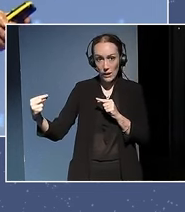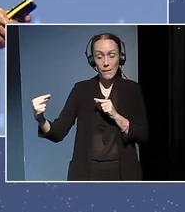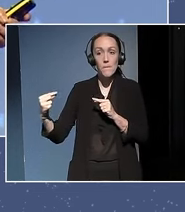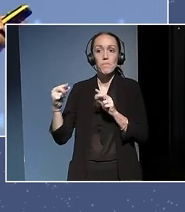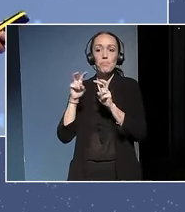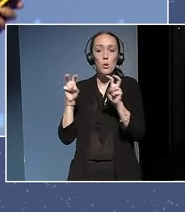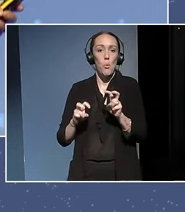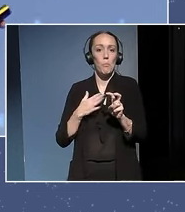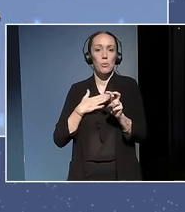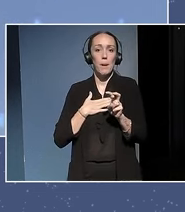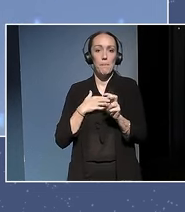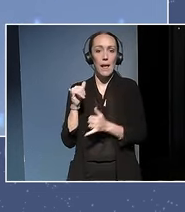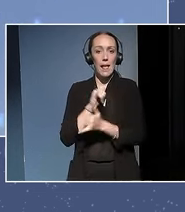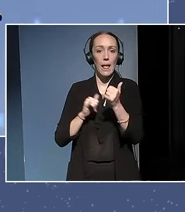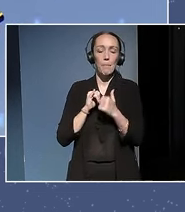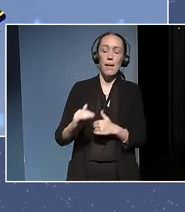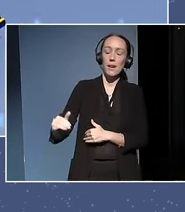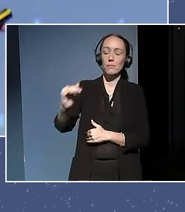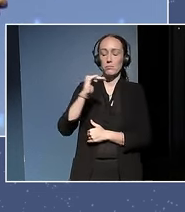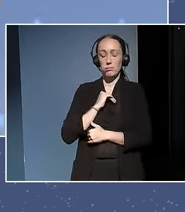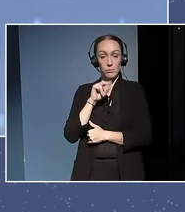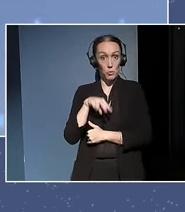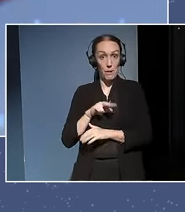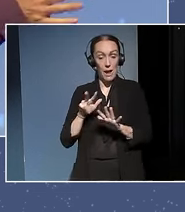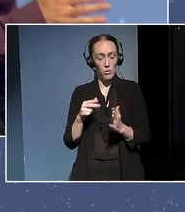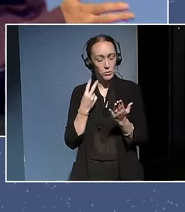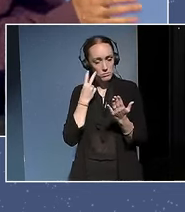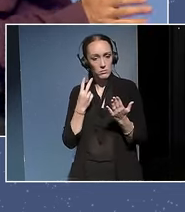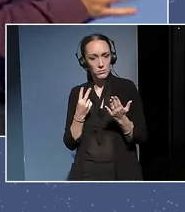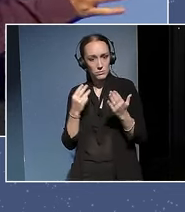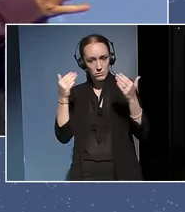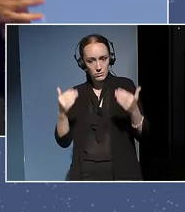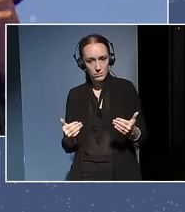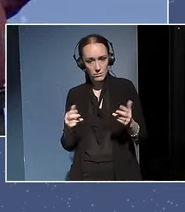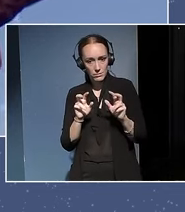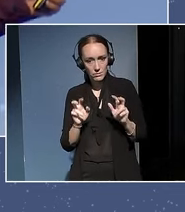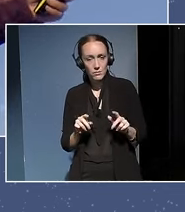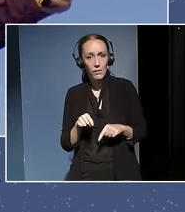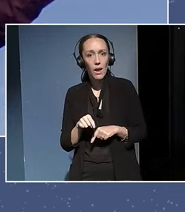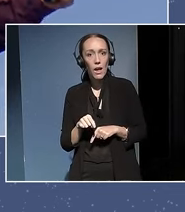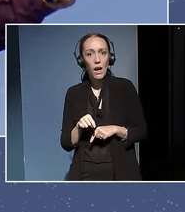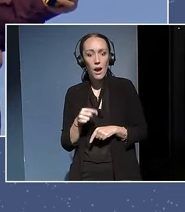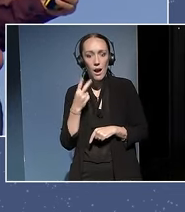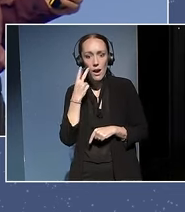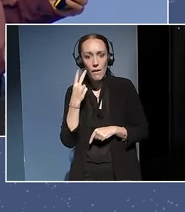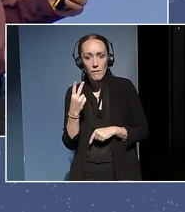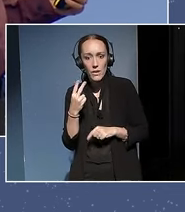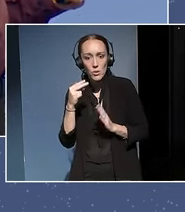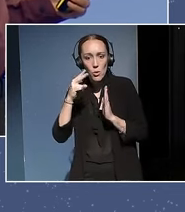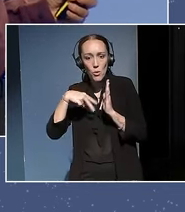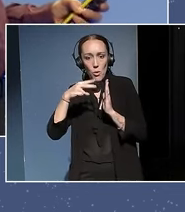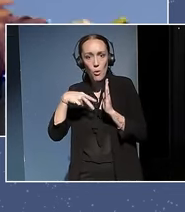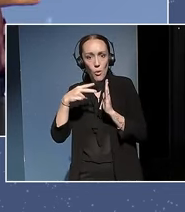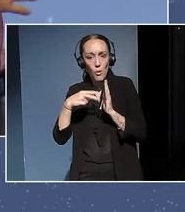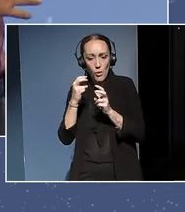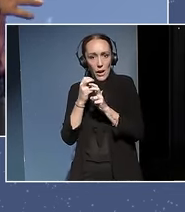email nel 2008 ed è stata la prima volta che io ho visto delle ossa di spinosauro a colori